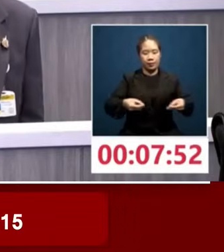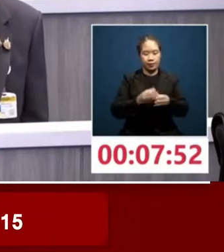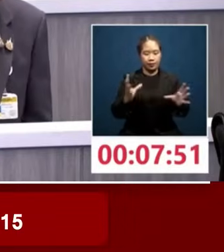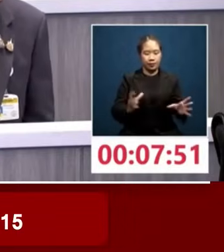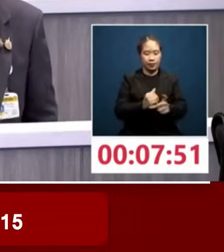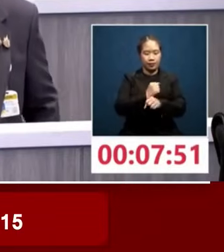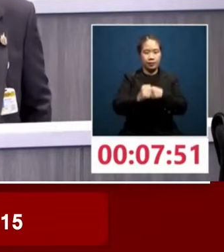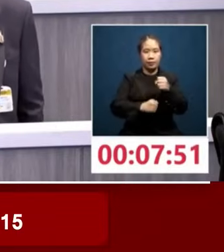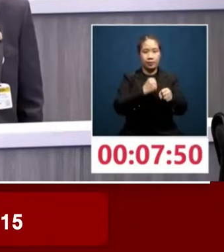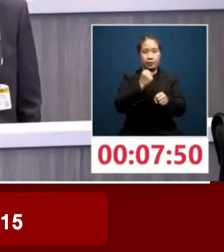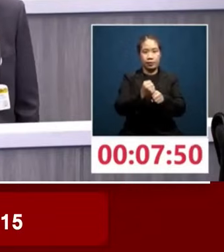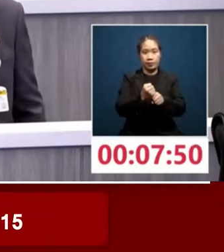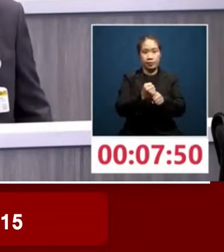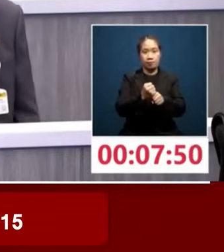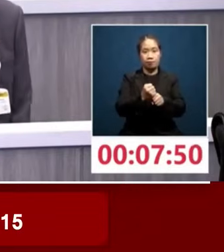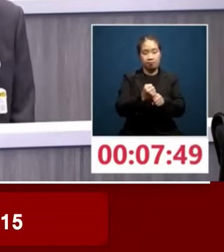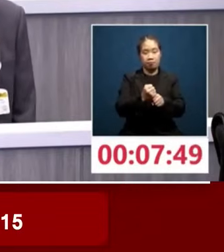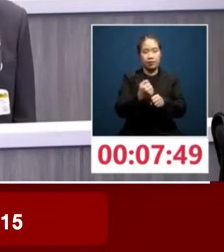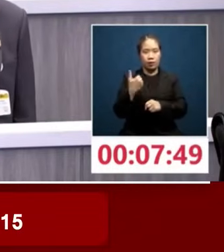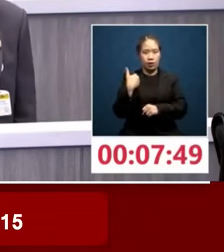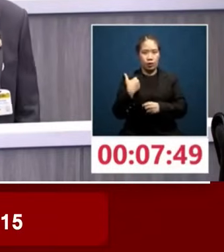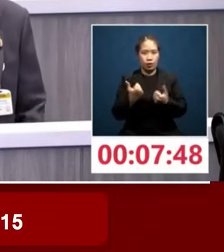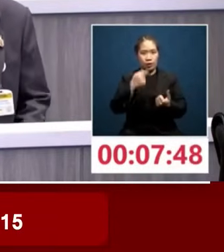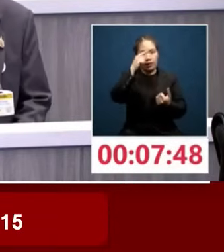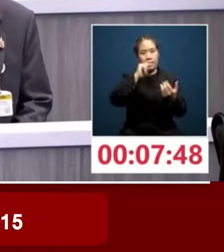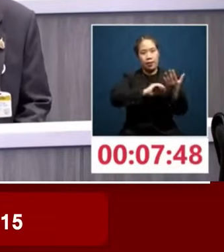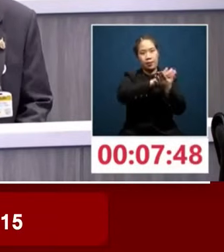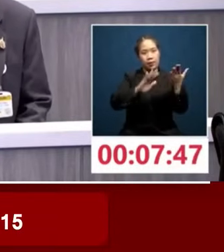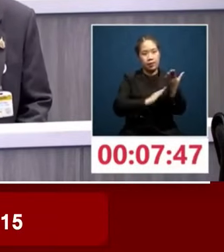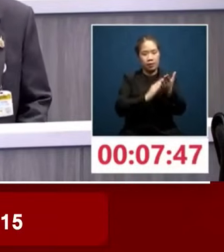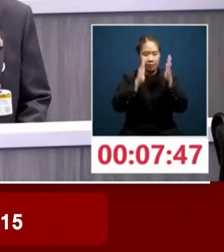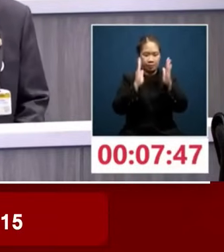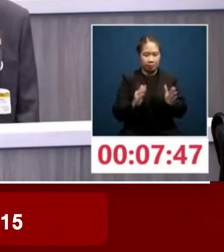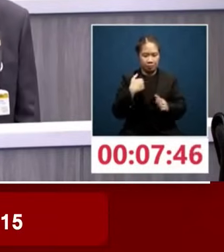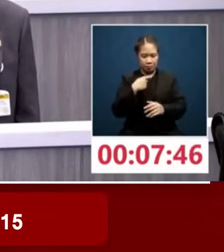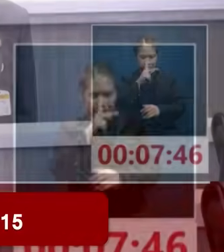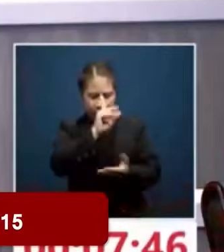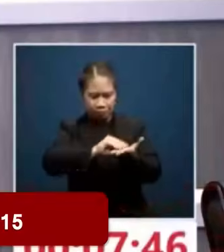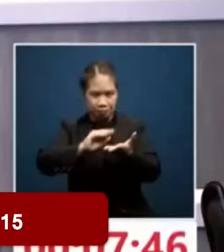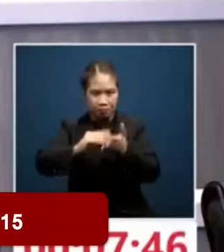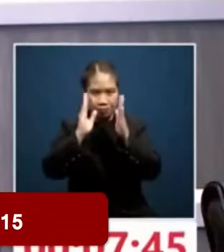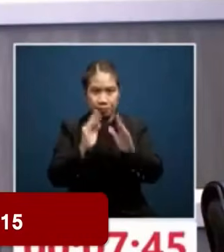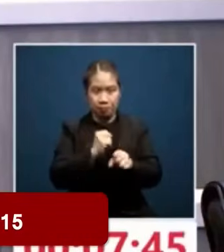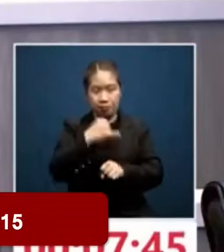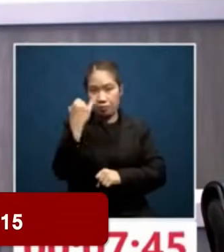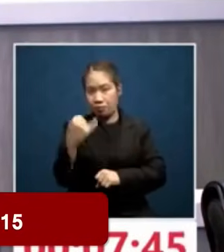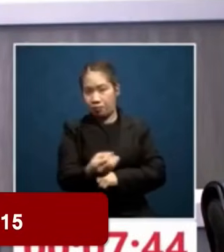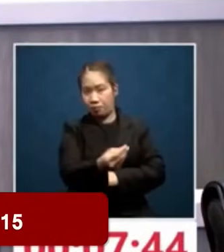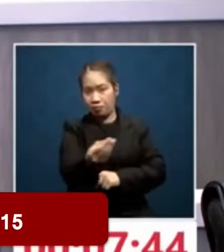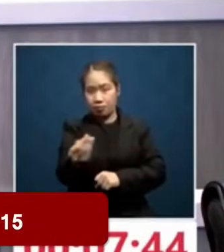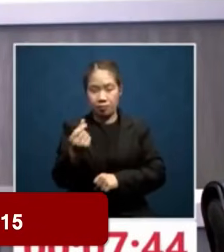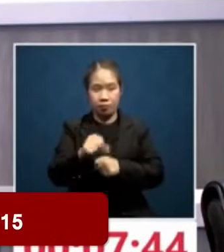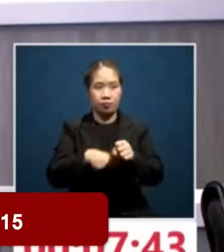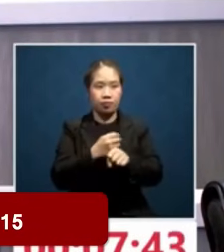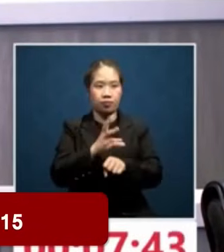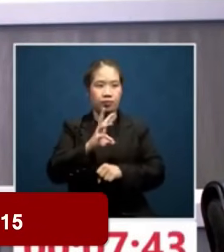ที่ออกมาครับก็น่าพอใจนะครับ ครับ เพราะว่าเขาทำคดีเรื่องทุจริตได้มากขึ้นแต่ในขณะเดียว